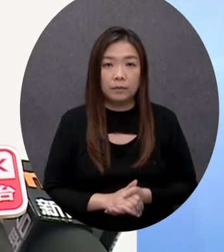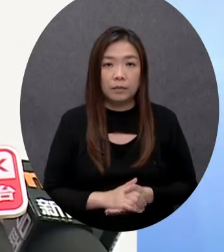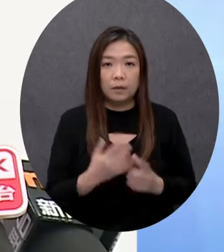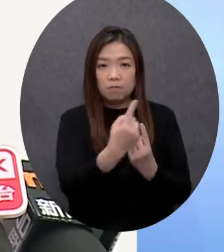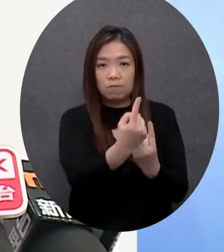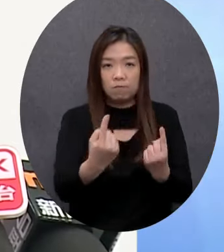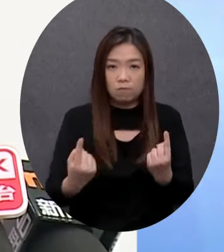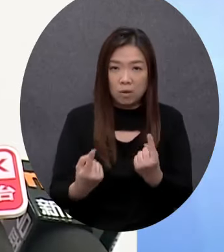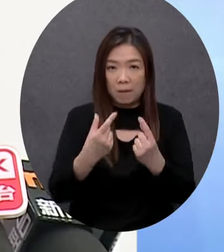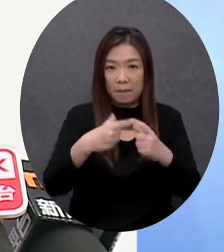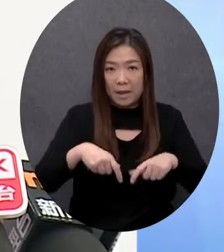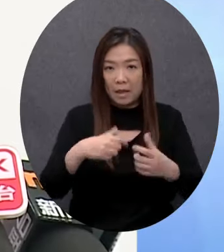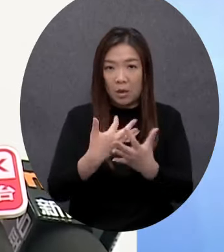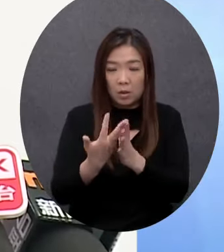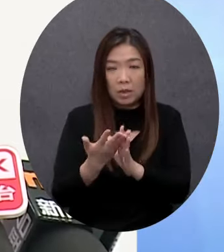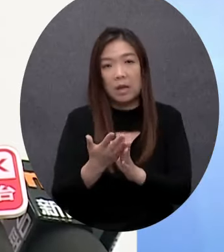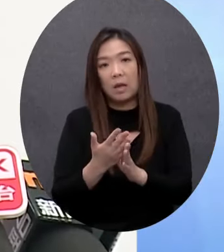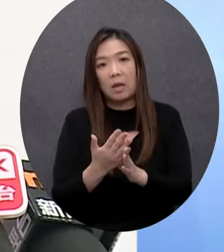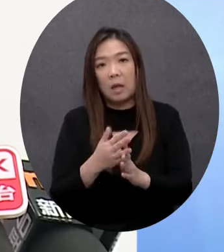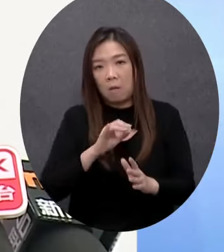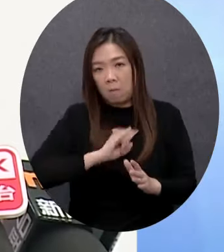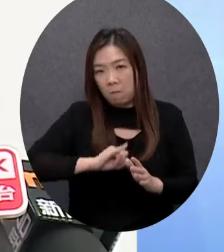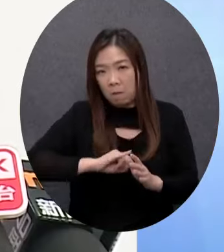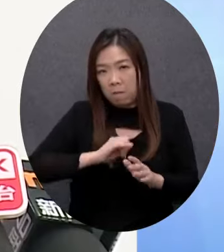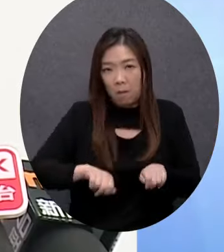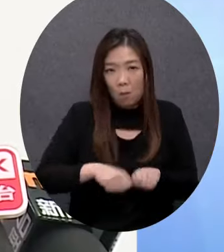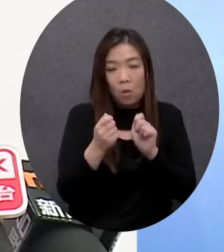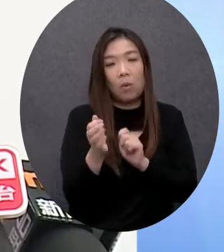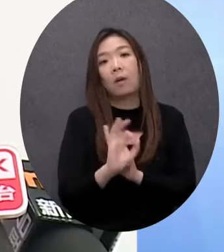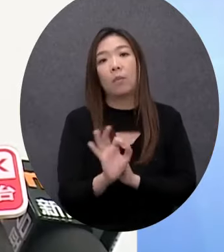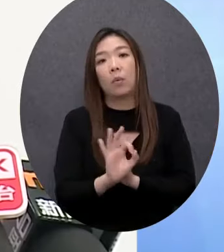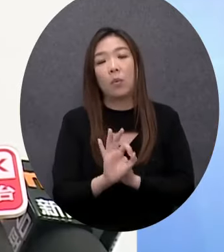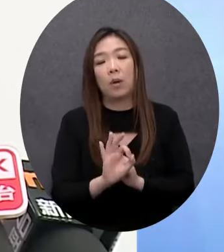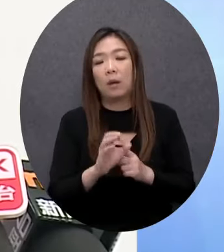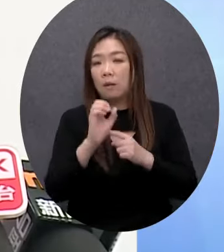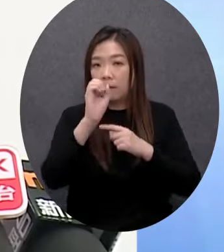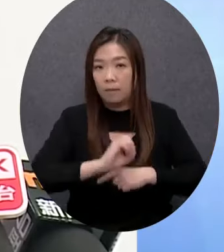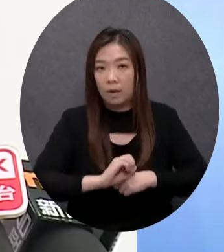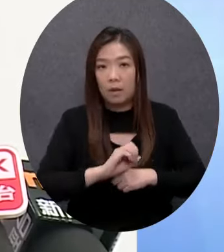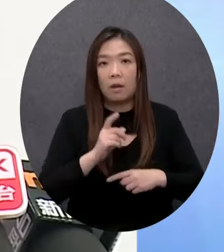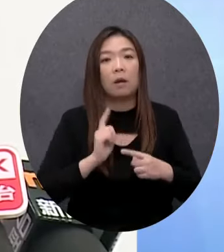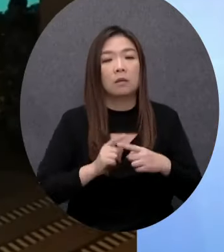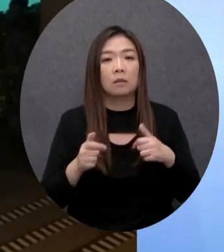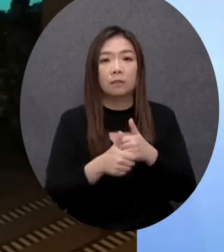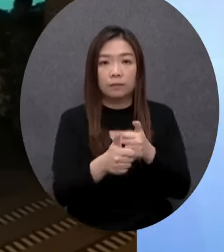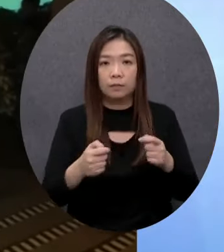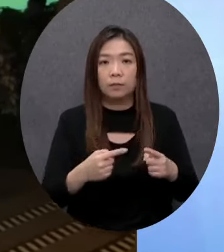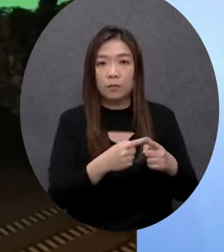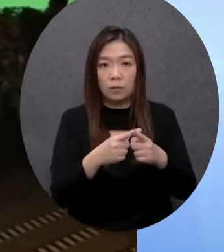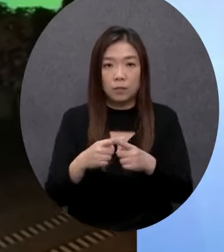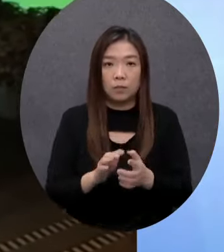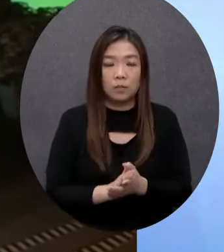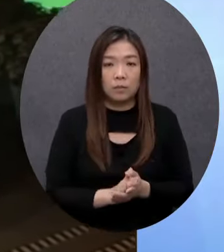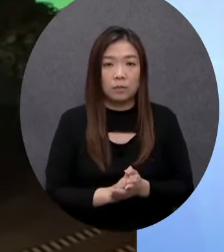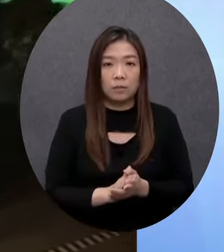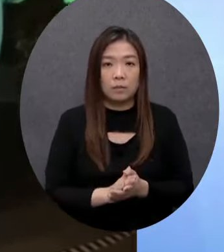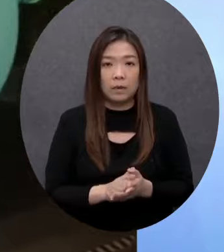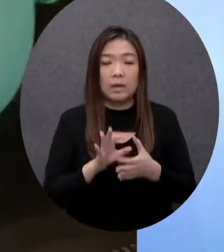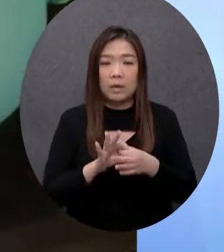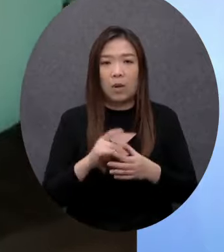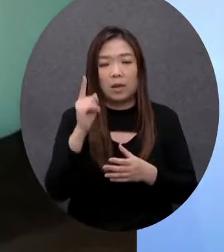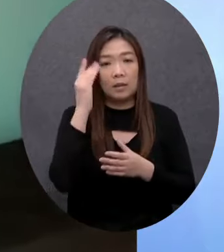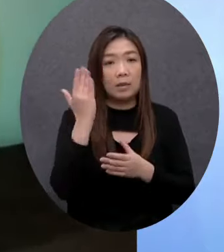係會遭受到一啲惡意破壞，係冇噶嚇。咁所以我都想好多謝觀眾。講緊天氣啦，又